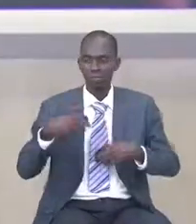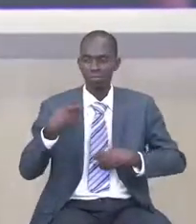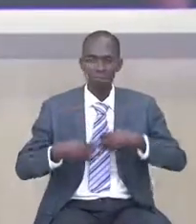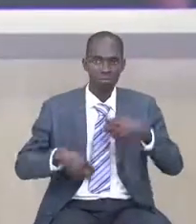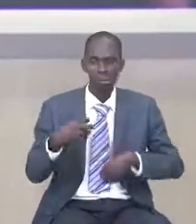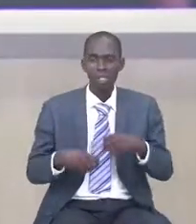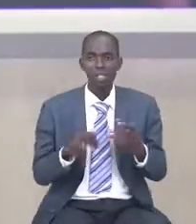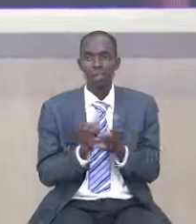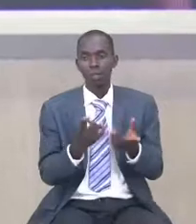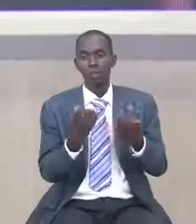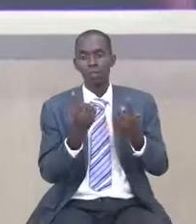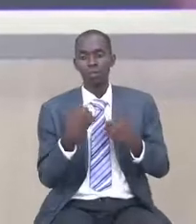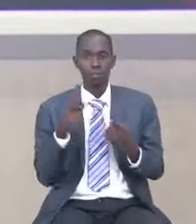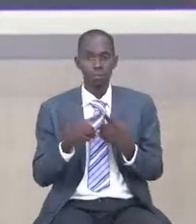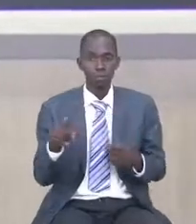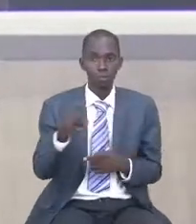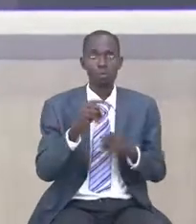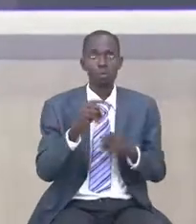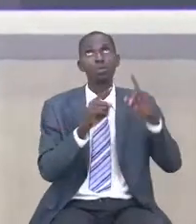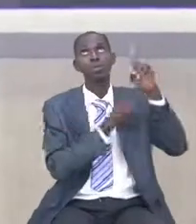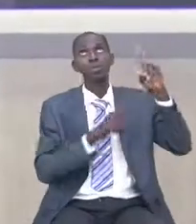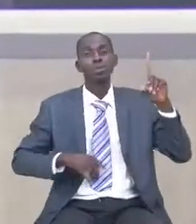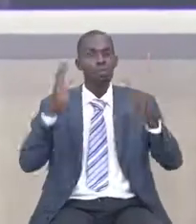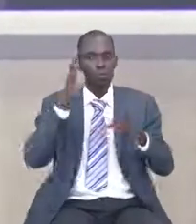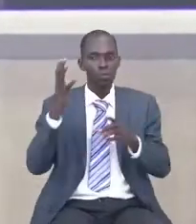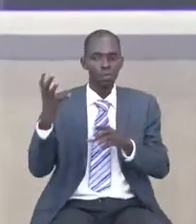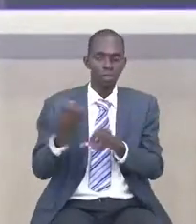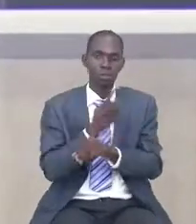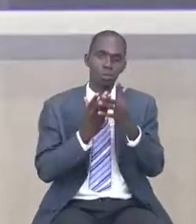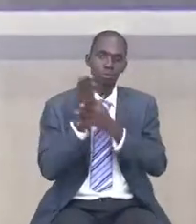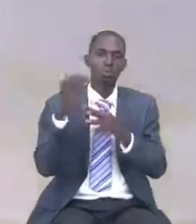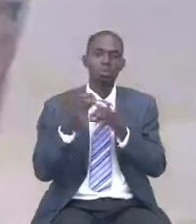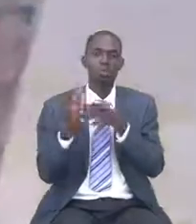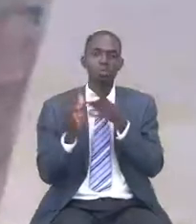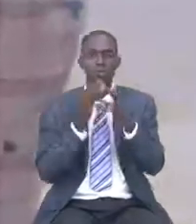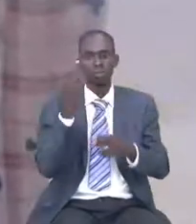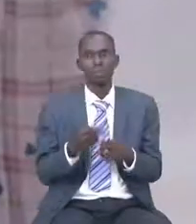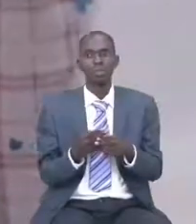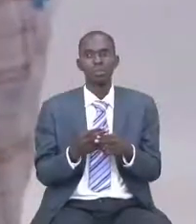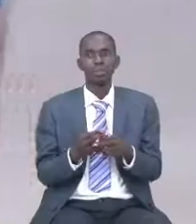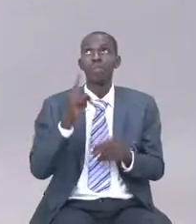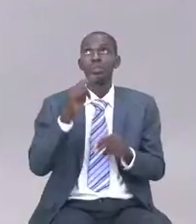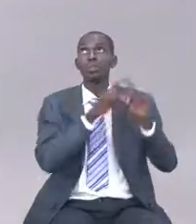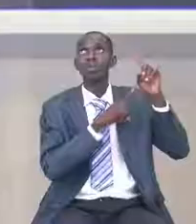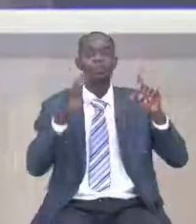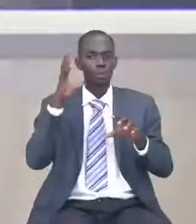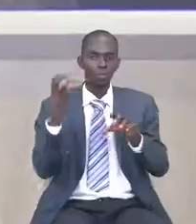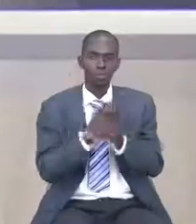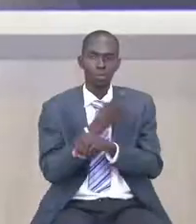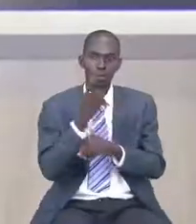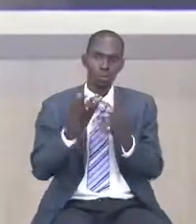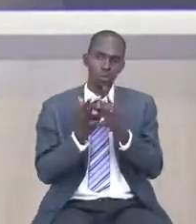Tout défi, toute difficulté que tu rencontreras, le Seigneur te donnera le